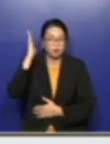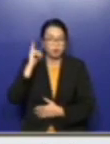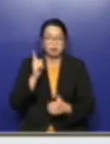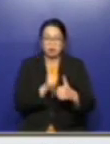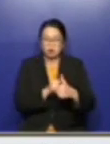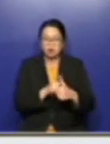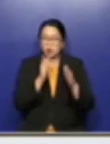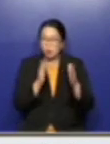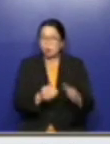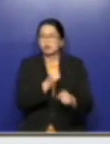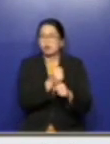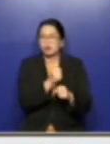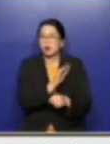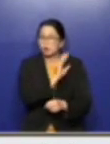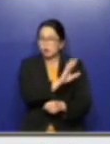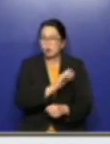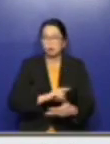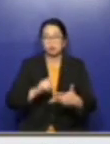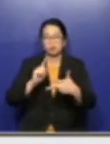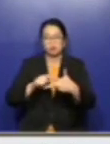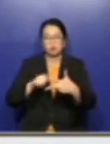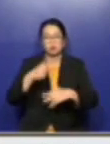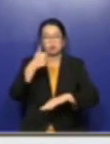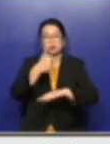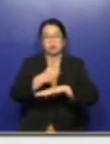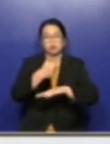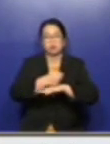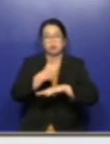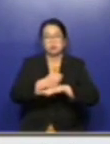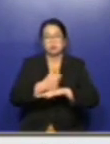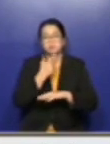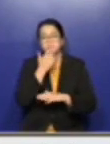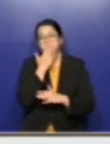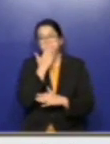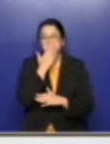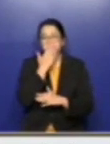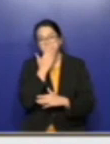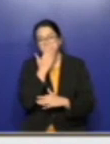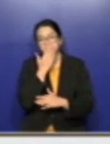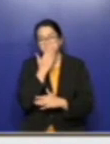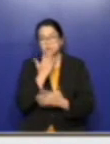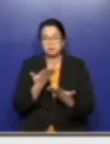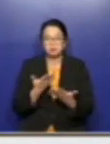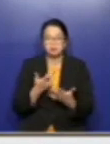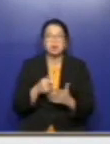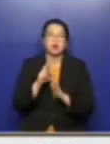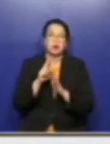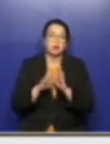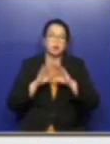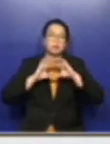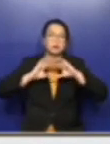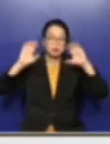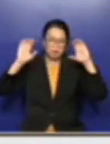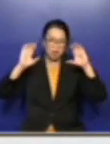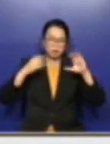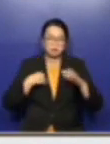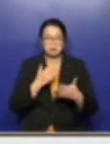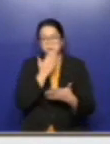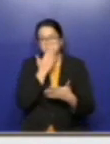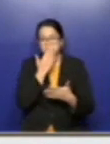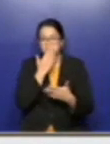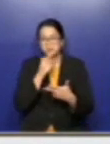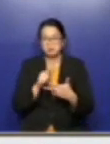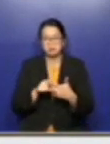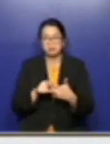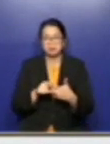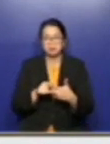าน2ผู้บริหารของท่านที่แบะไม่กล้าพูดเนี่ยฮะระบบราชการไทยที่มันเป็นแบบยัง